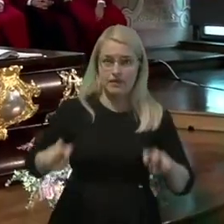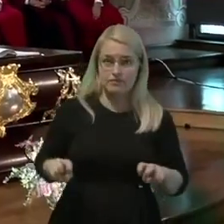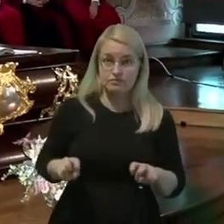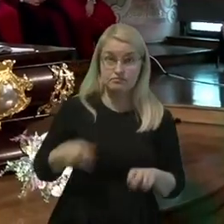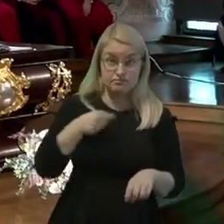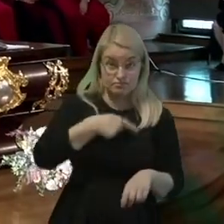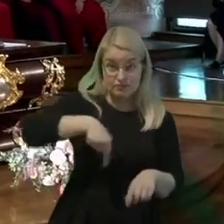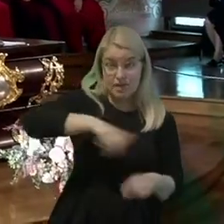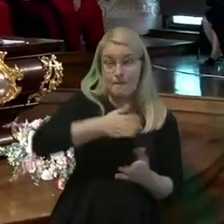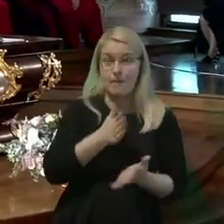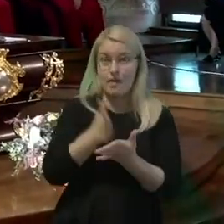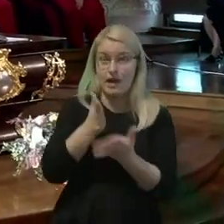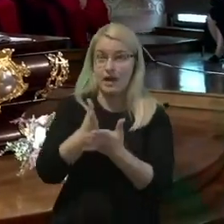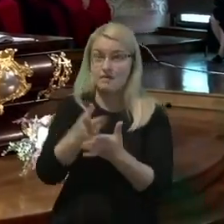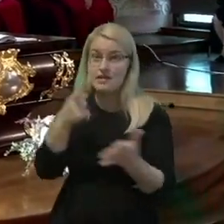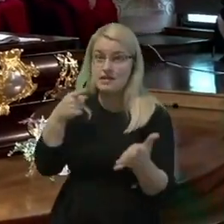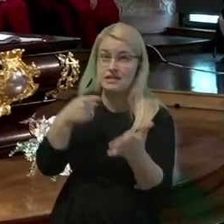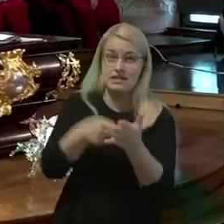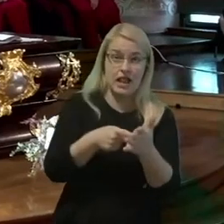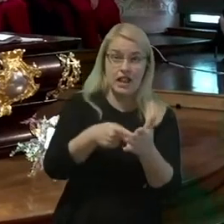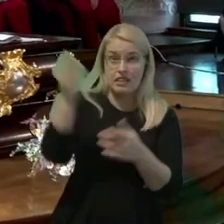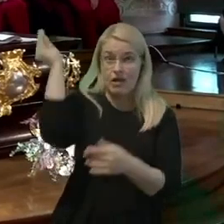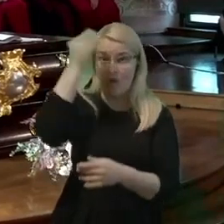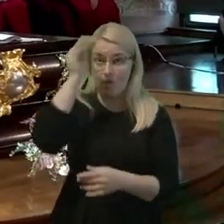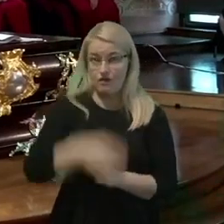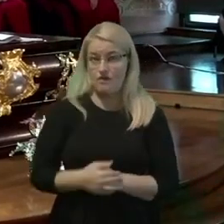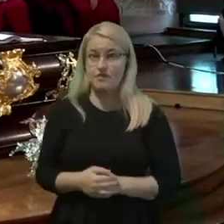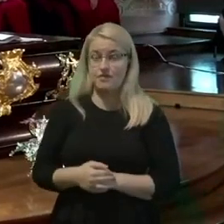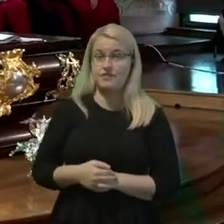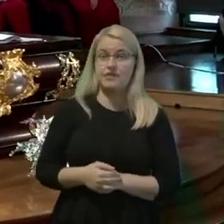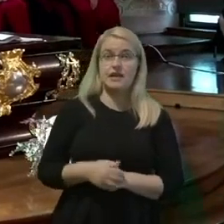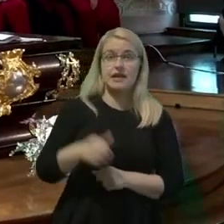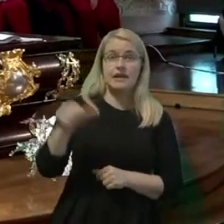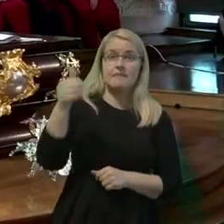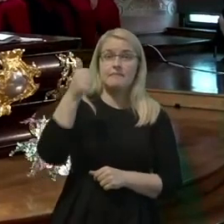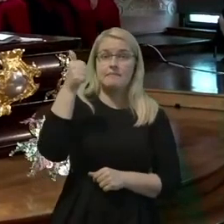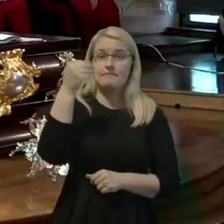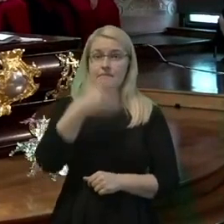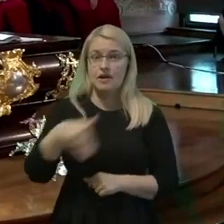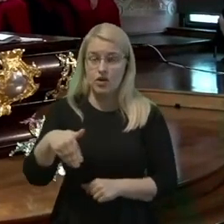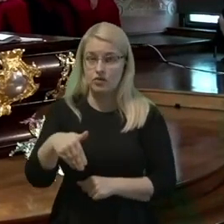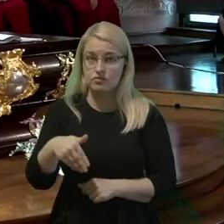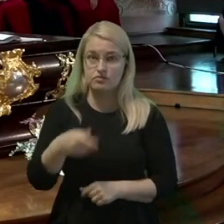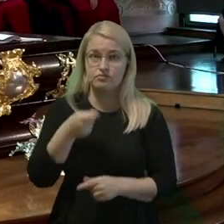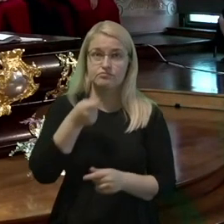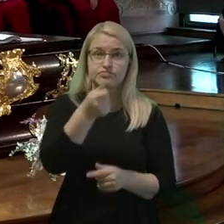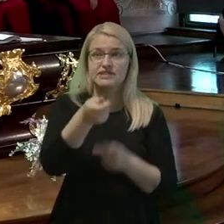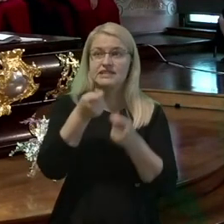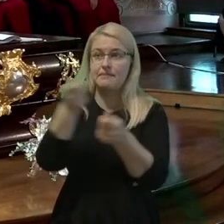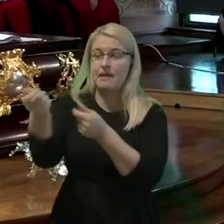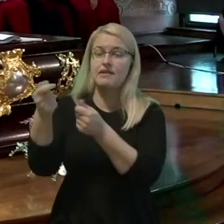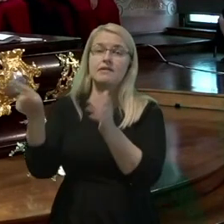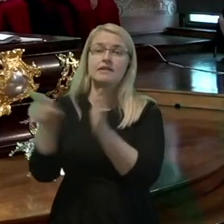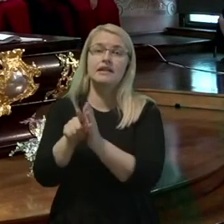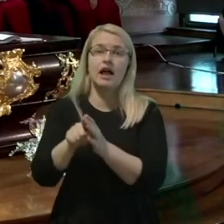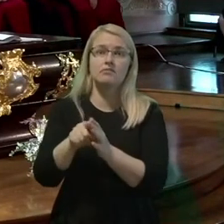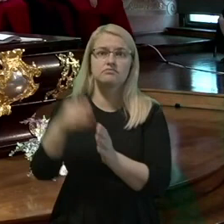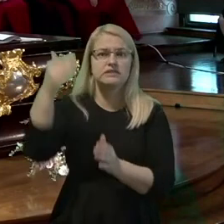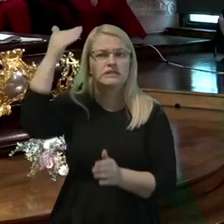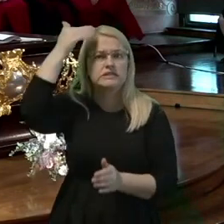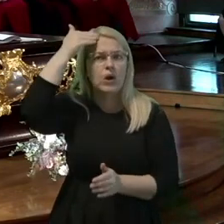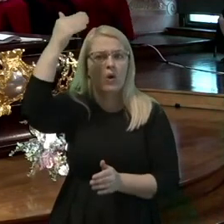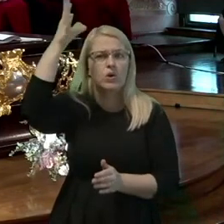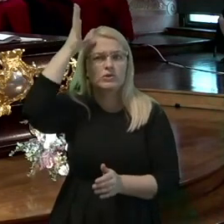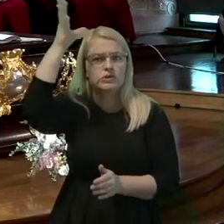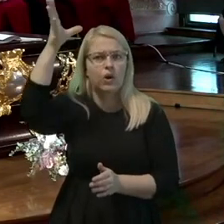naukowych celów. 1 000 000 zł przeznaczyliśmy w tym roku na stypendia dla zdolnych studentów, którzy dopiero rozpoczynają naukę